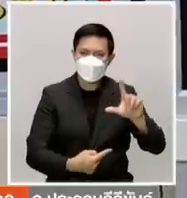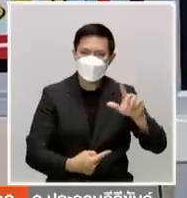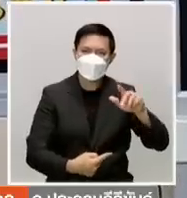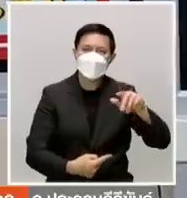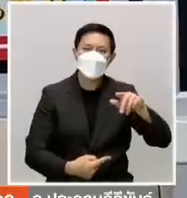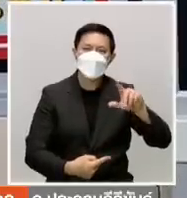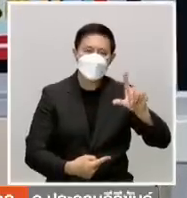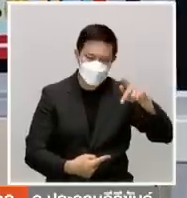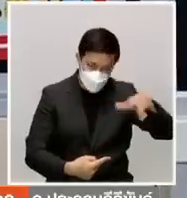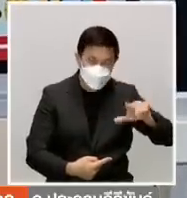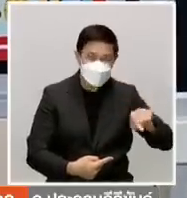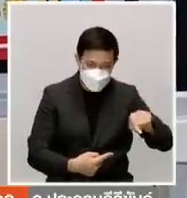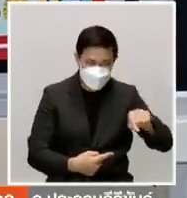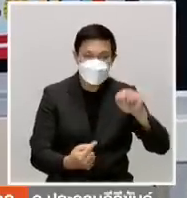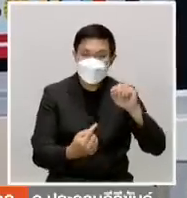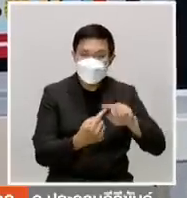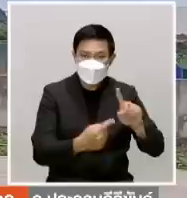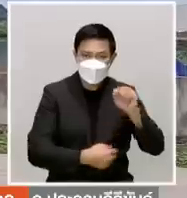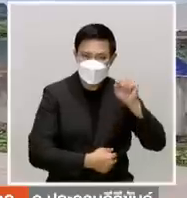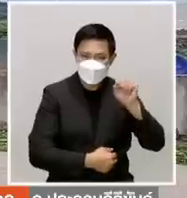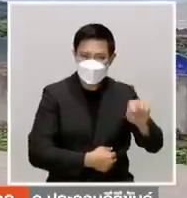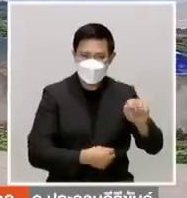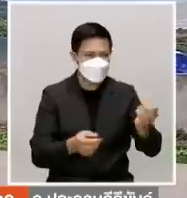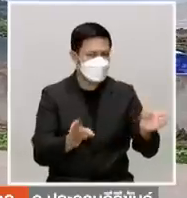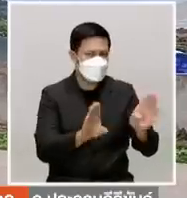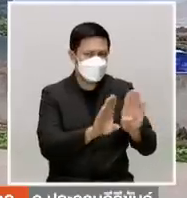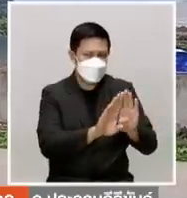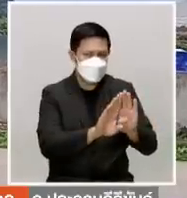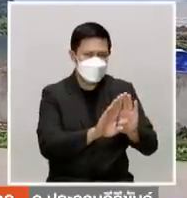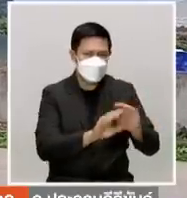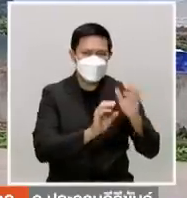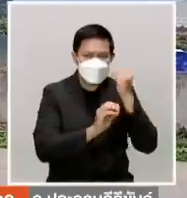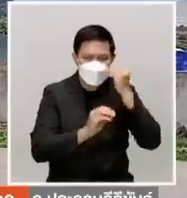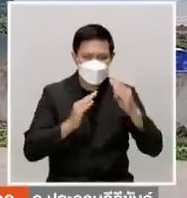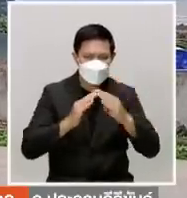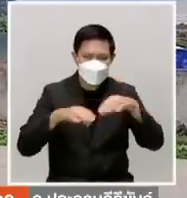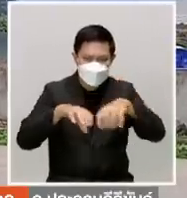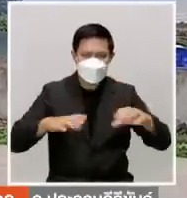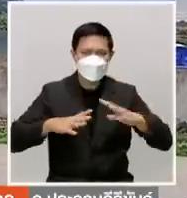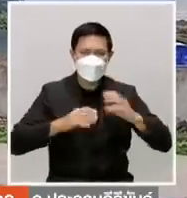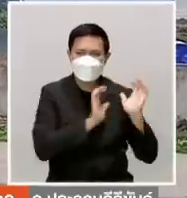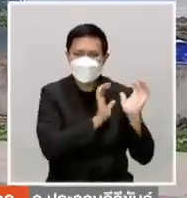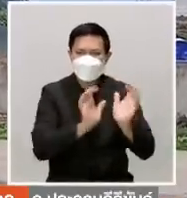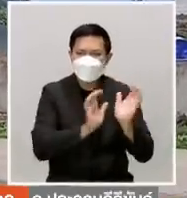ปิดที่พักคนงานก่อสร้างกลางเมืองหัวหินเป็นเวลา14วันหลังพบแรงงานติดเชื้อเพิ่ม